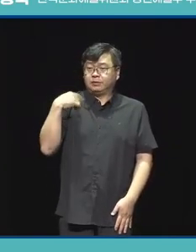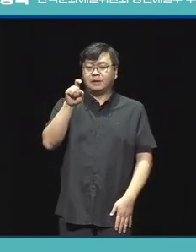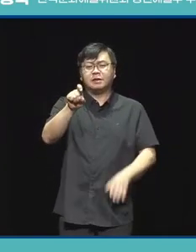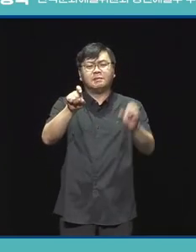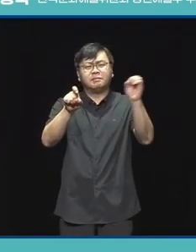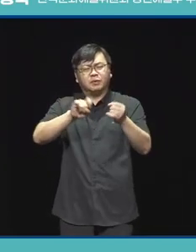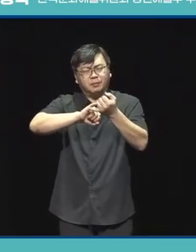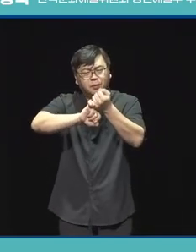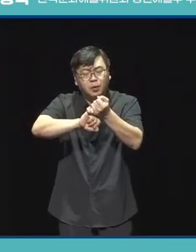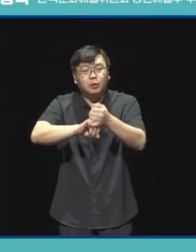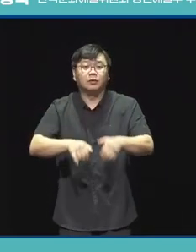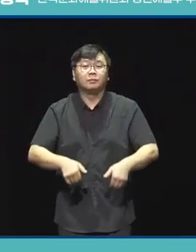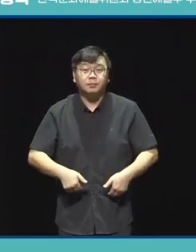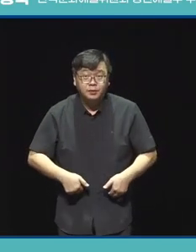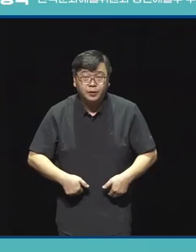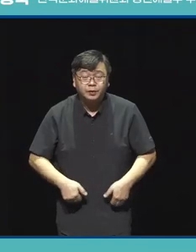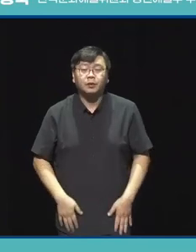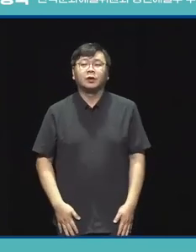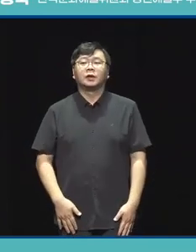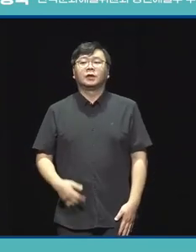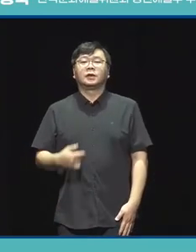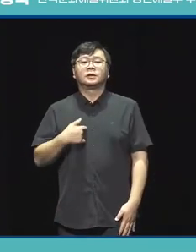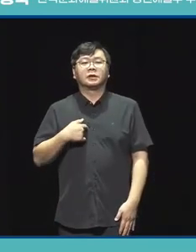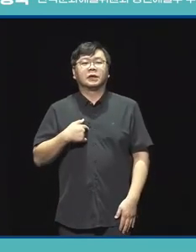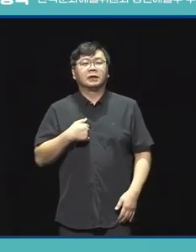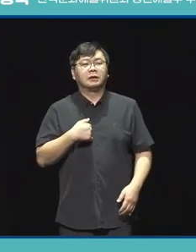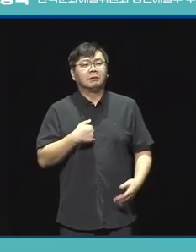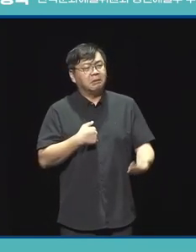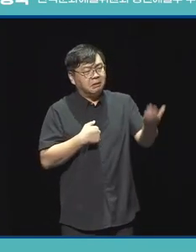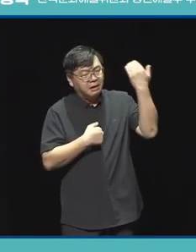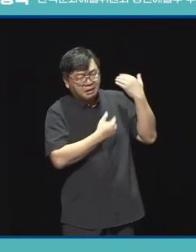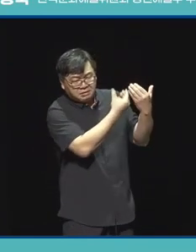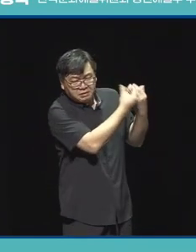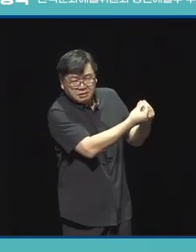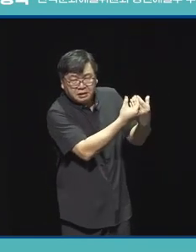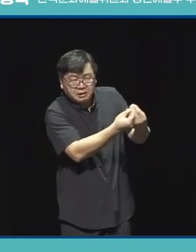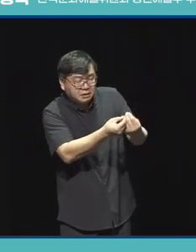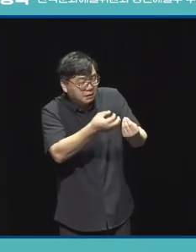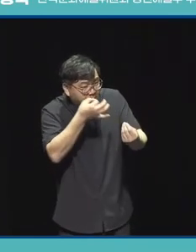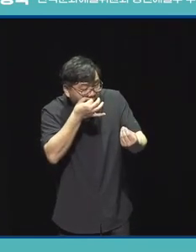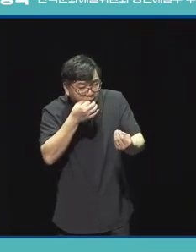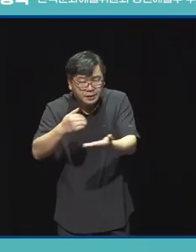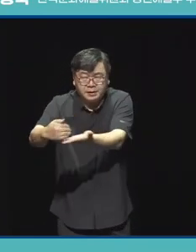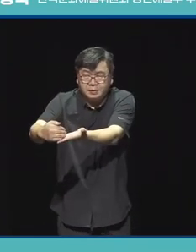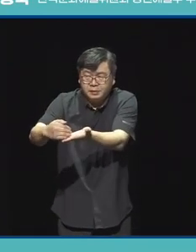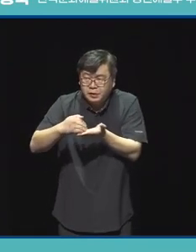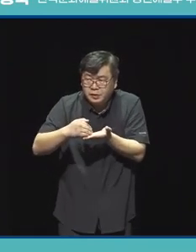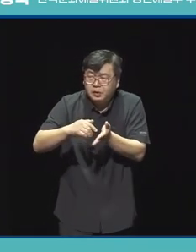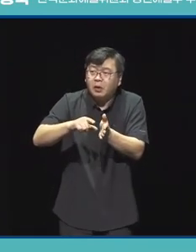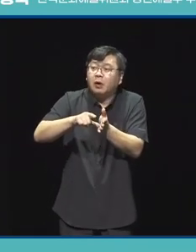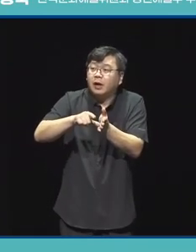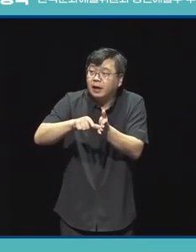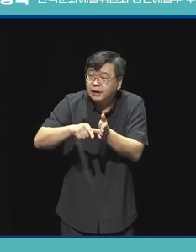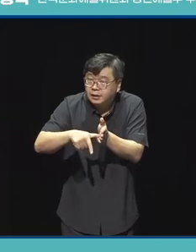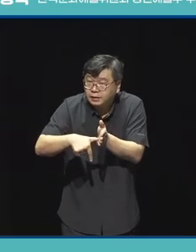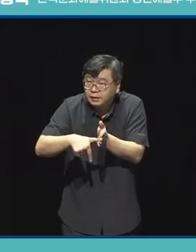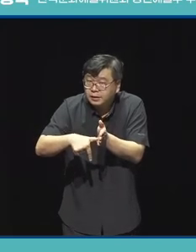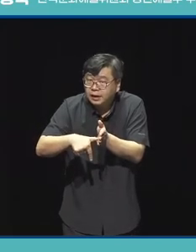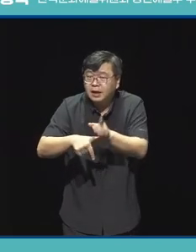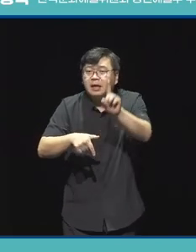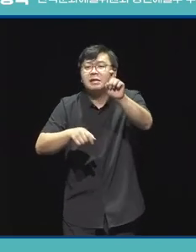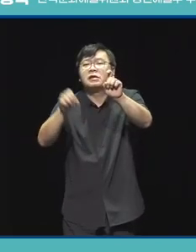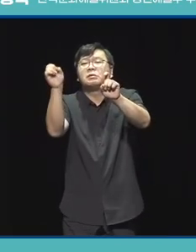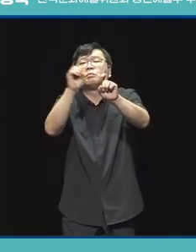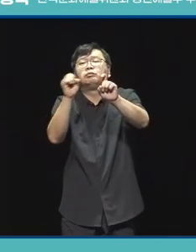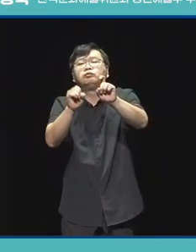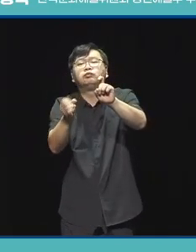사실 매년 저희가 지원 사업 신청을 받고 심의를 하실 때 사실 이런 공연이 있을지 사업들은 10%